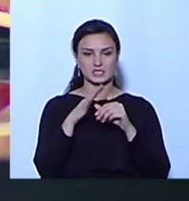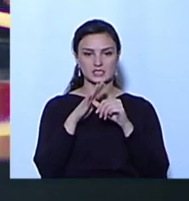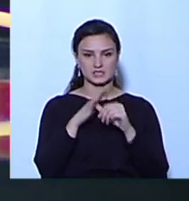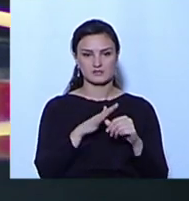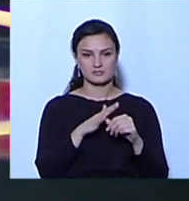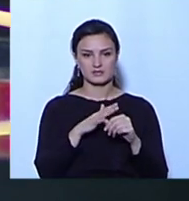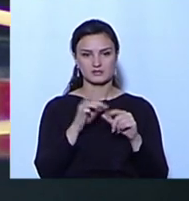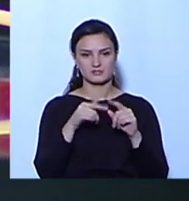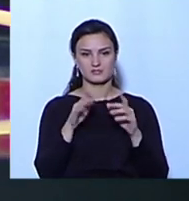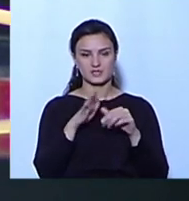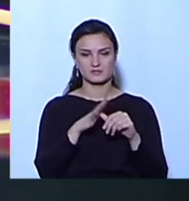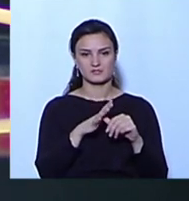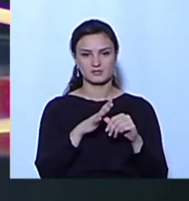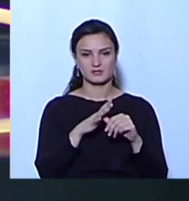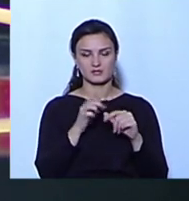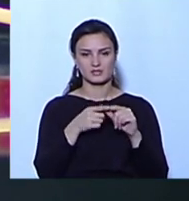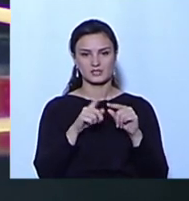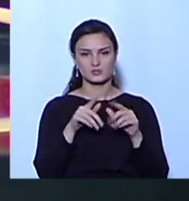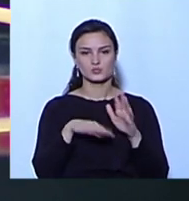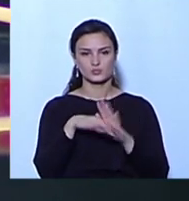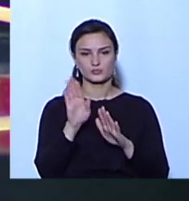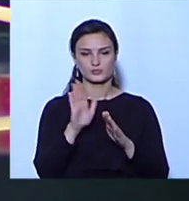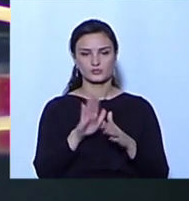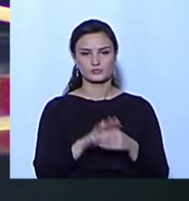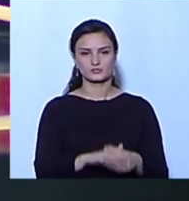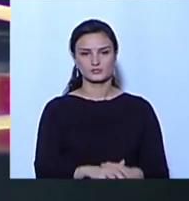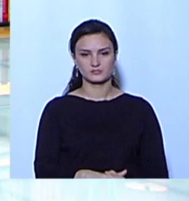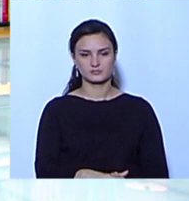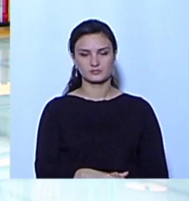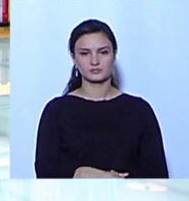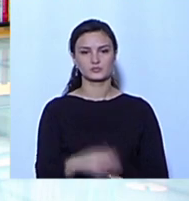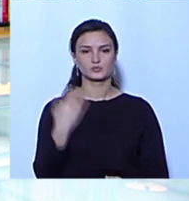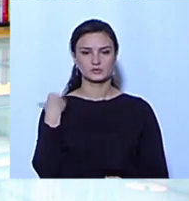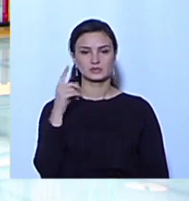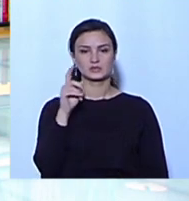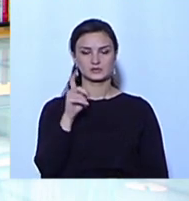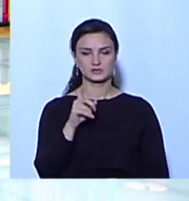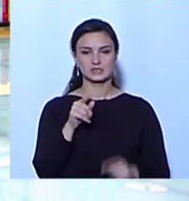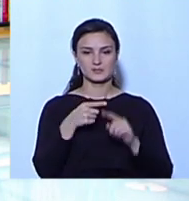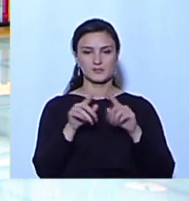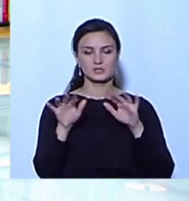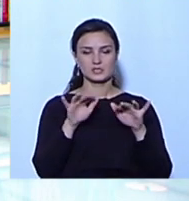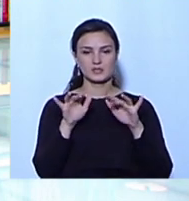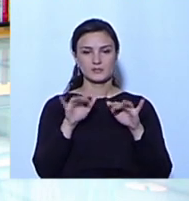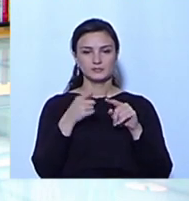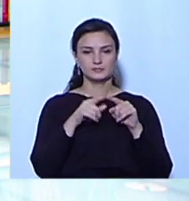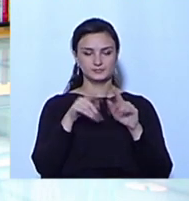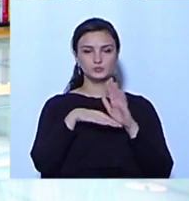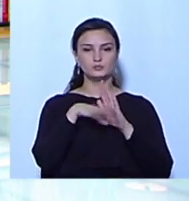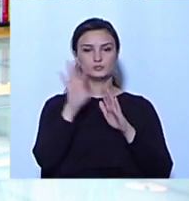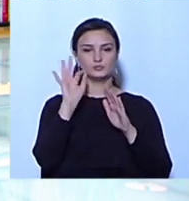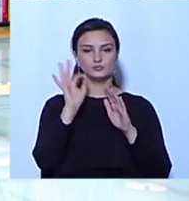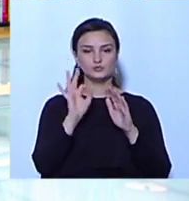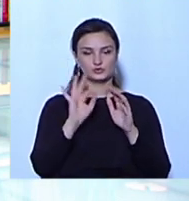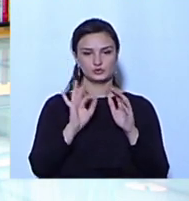მიდის ზურგის ტვინი, მაგრამ გარედან აწვება. ეს უფრო არის, ანუ ასე ვთქვათ, ზურგის ტვინის გარედან მიმდინარე პროცესები და ეს უფრო